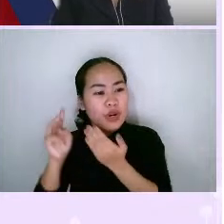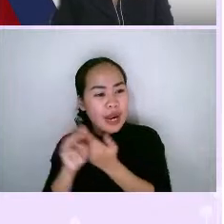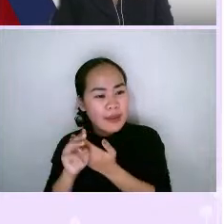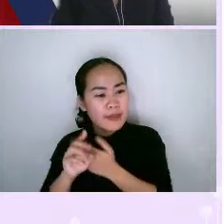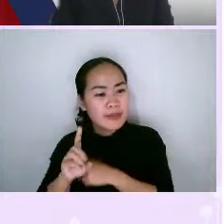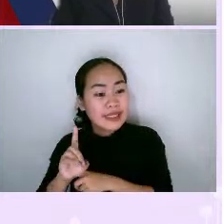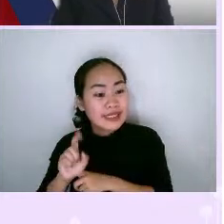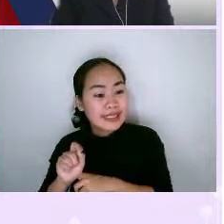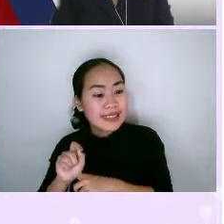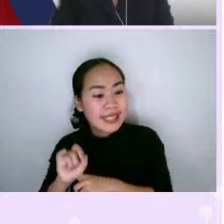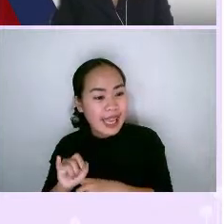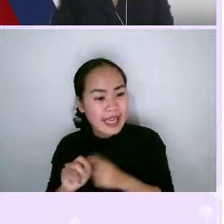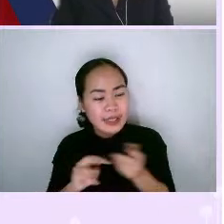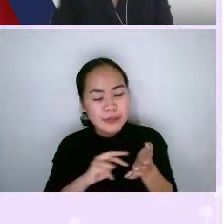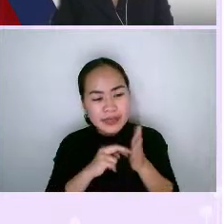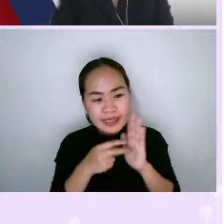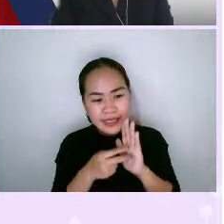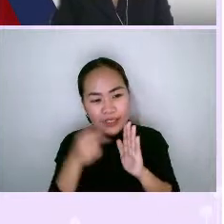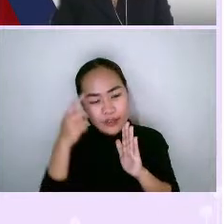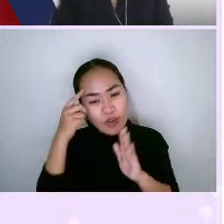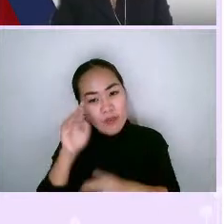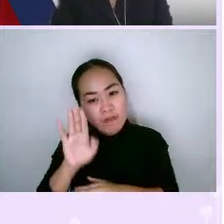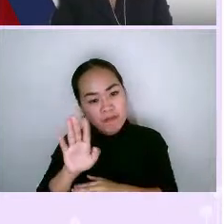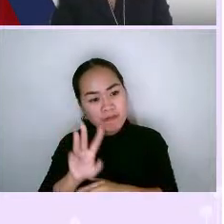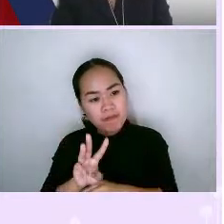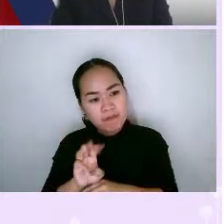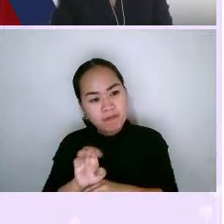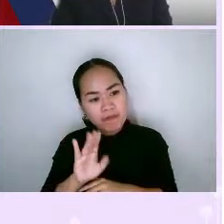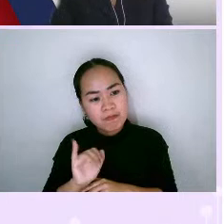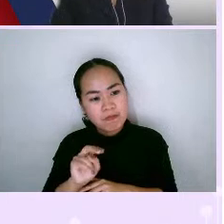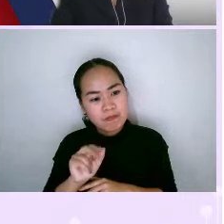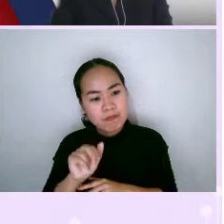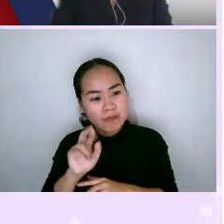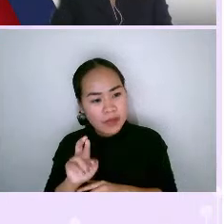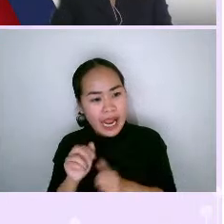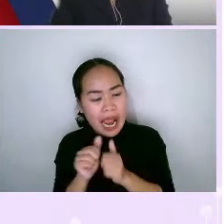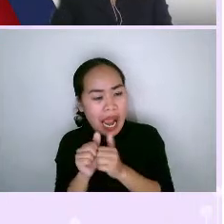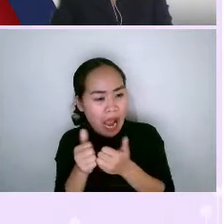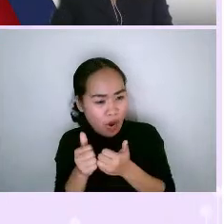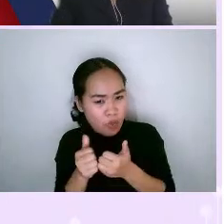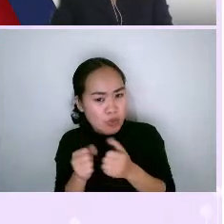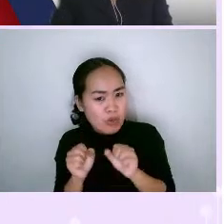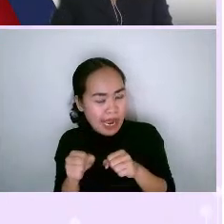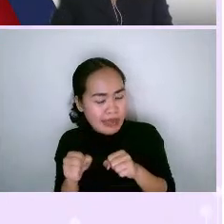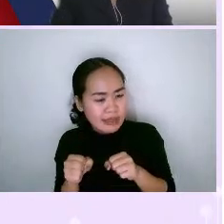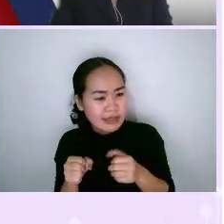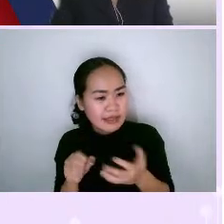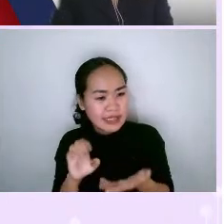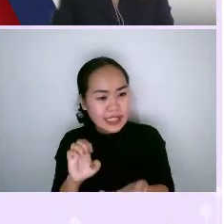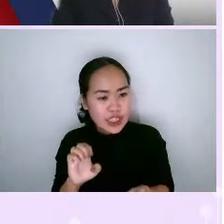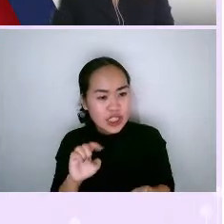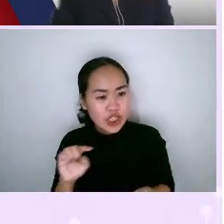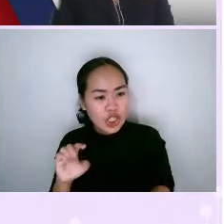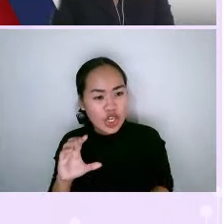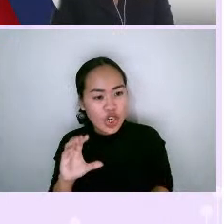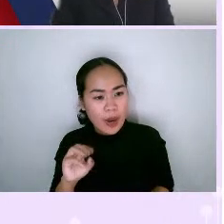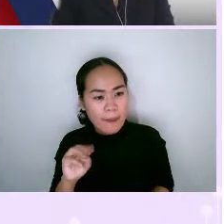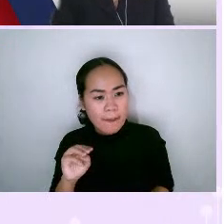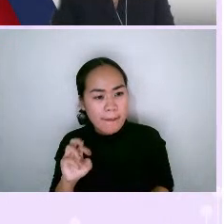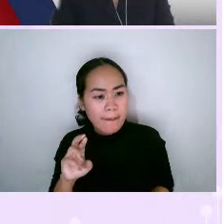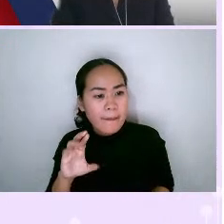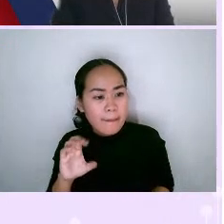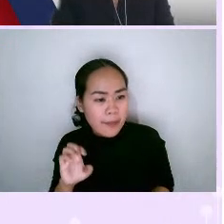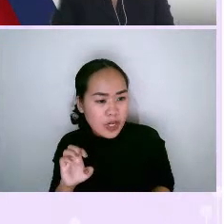DTI, and our webinars tackle more on e-commerce to help MSMEs in transforming